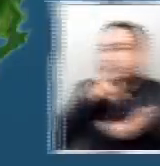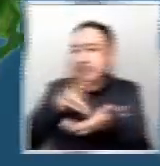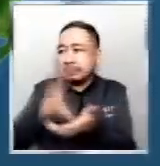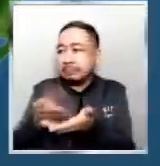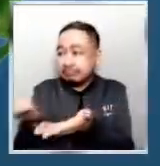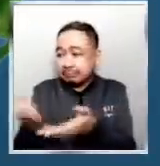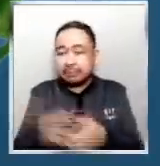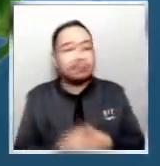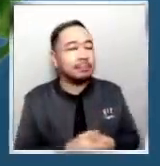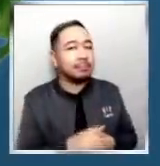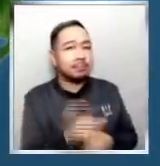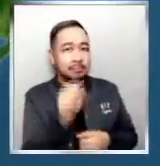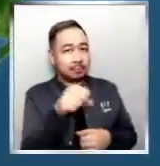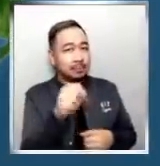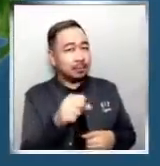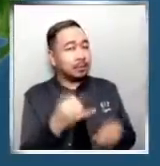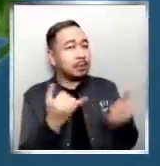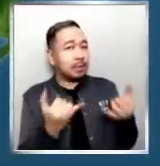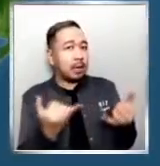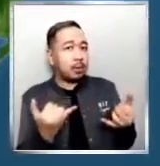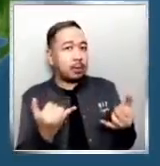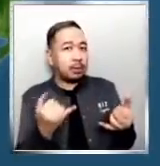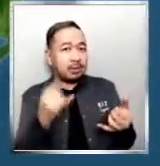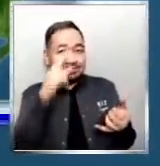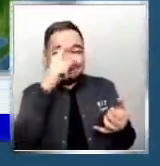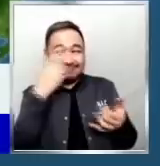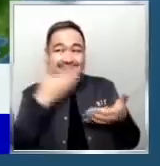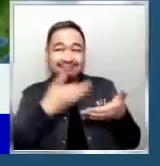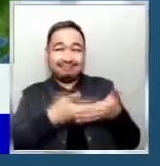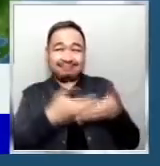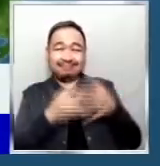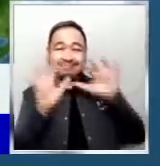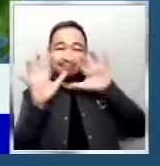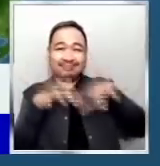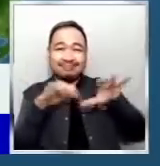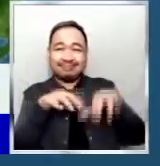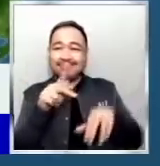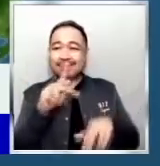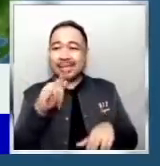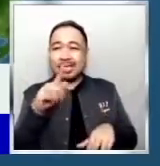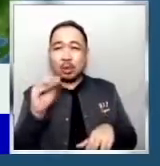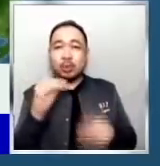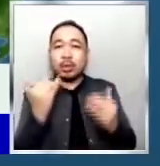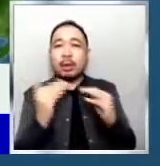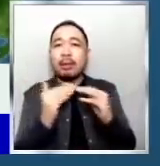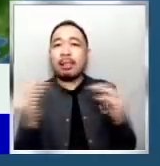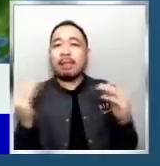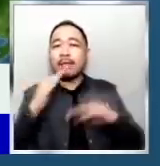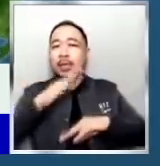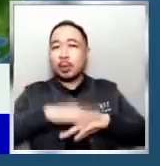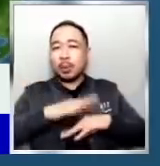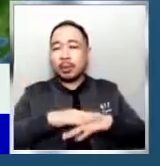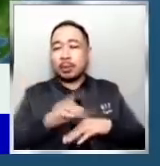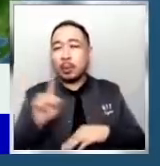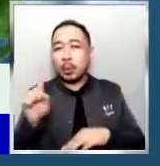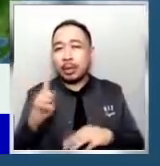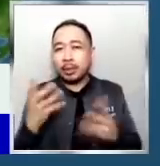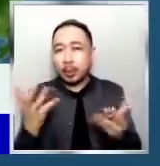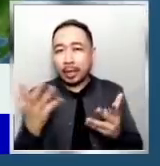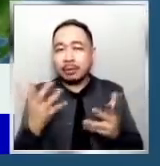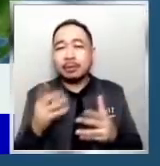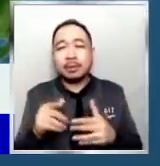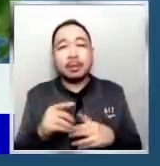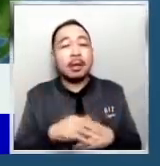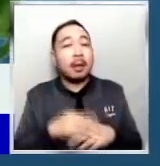Yes, Sir Mike. Ito po, dahil nga kay papalapit ng bagyong Kiko, nakataas po ngayon ang babala ng bagyo bilang isa dyan po sa probinsya ng